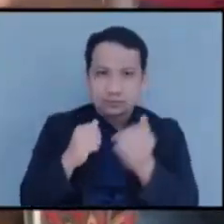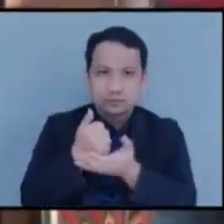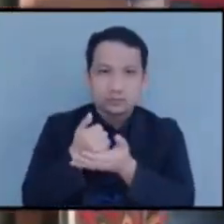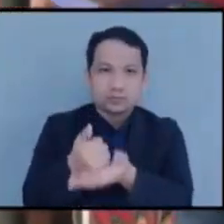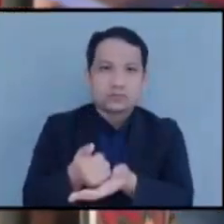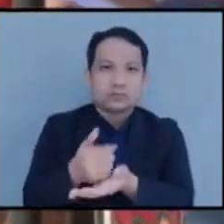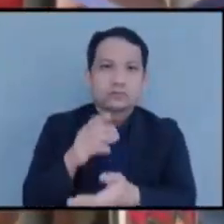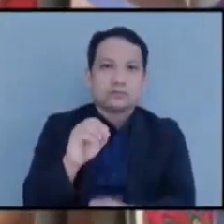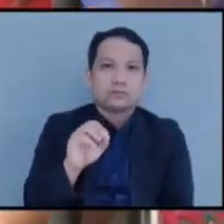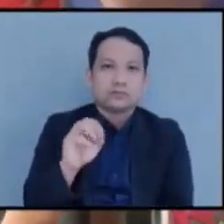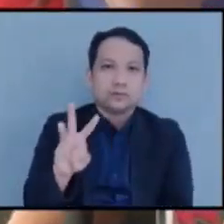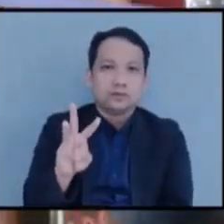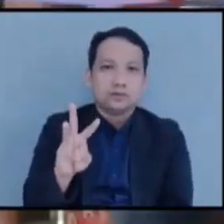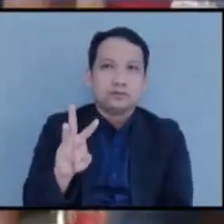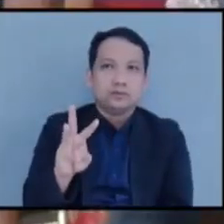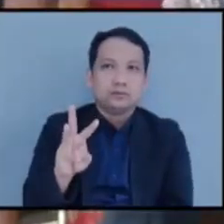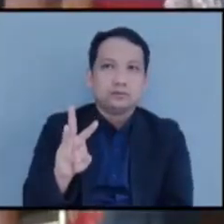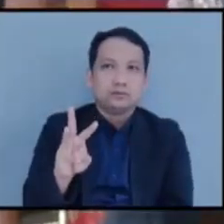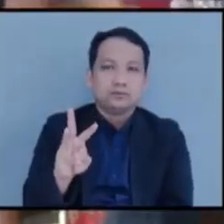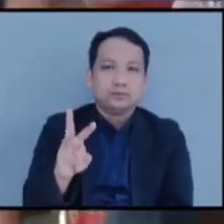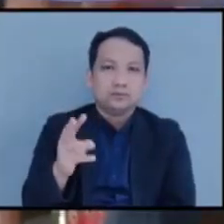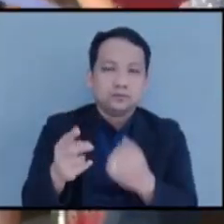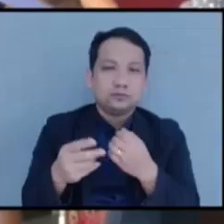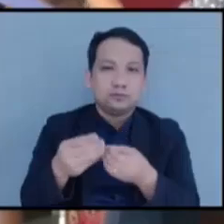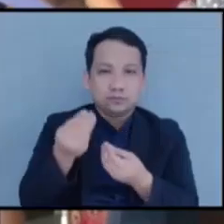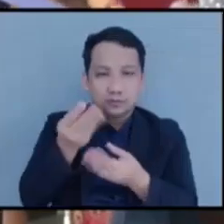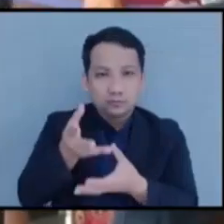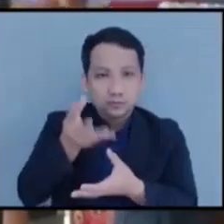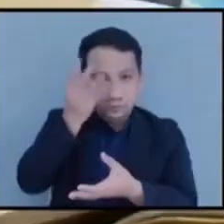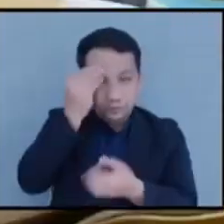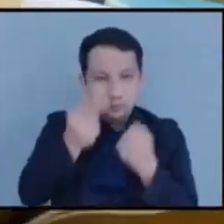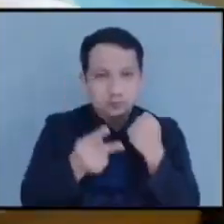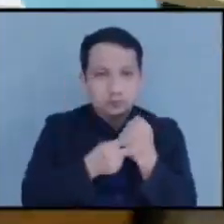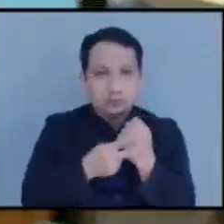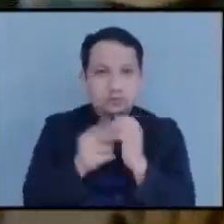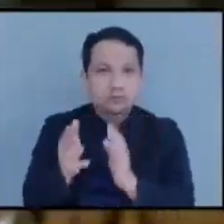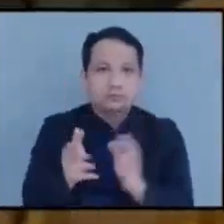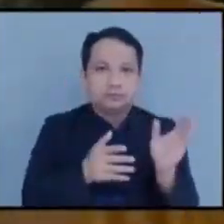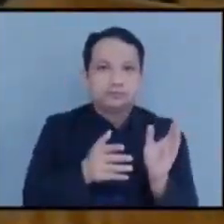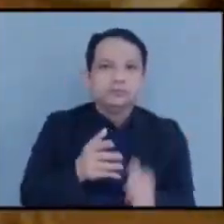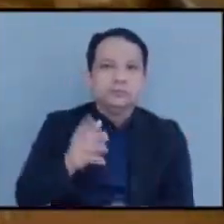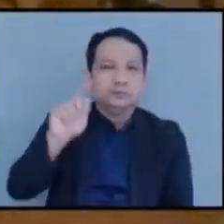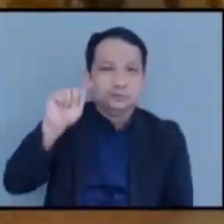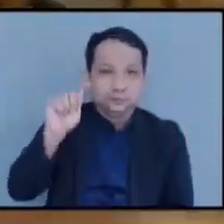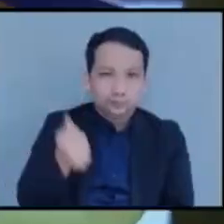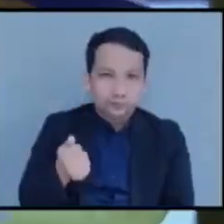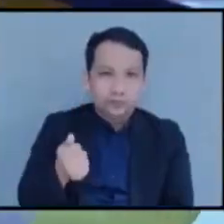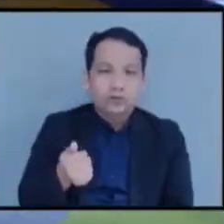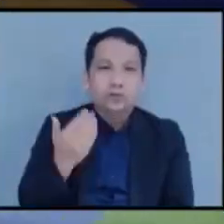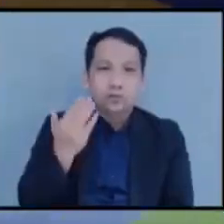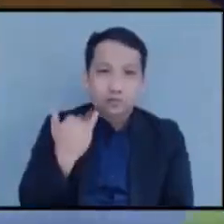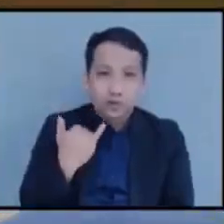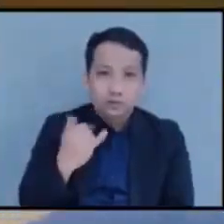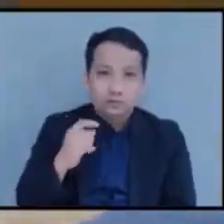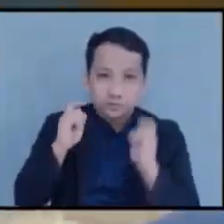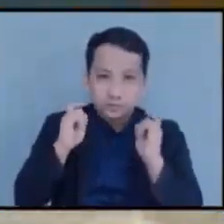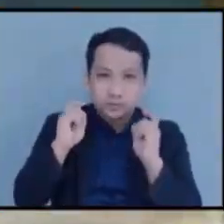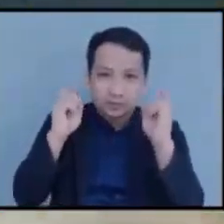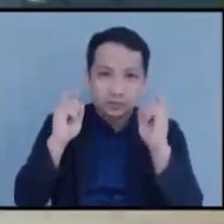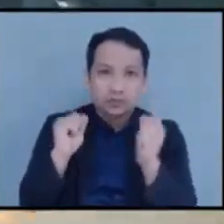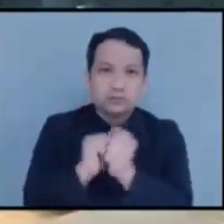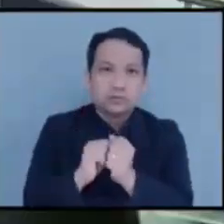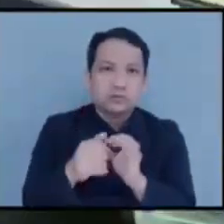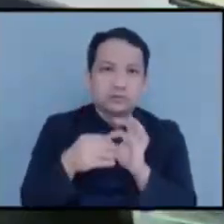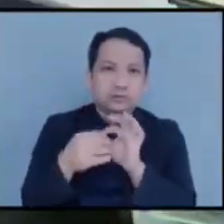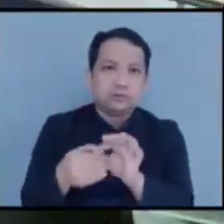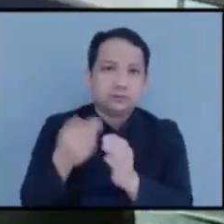OFW na matutong mag-impok, magplano at mag-invest. Ito ay upang mas mapalago pa nila ang kani-kanilang